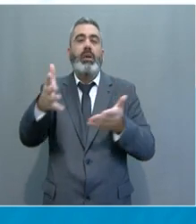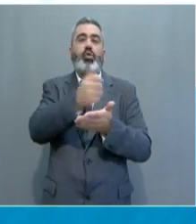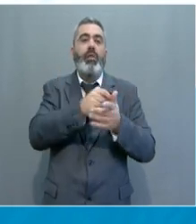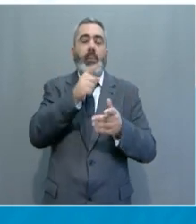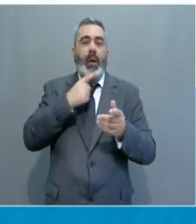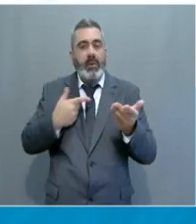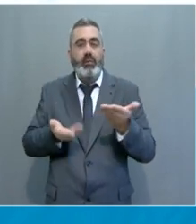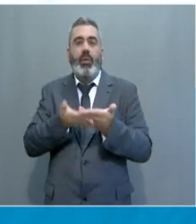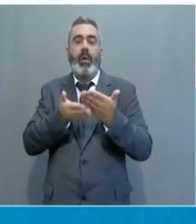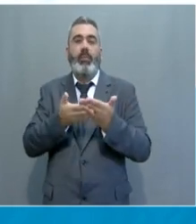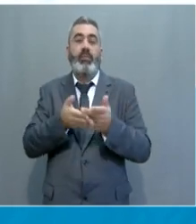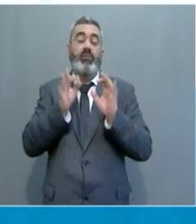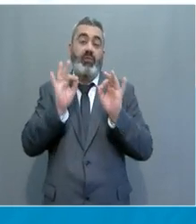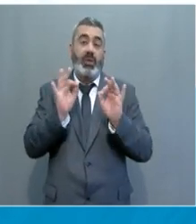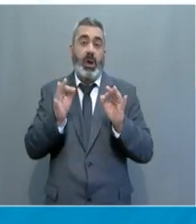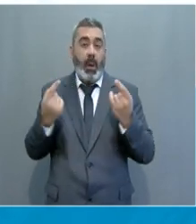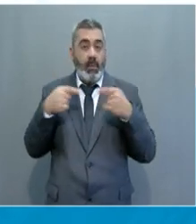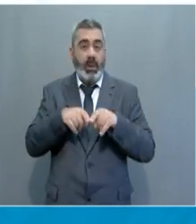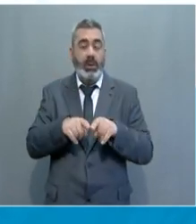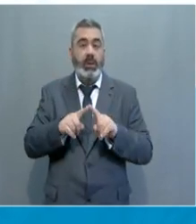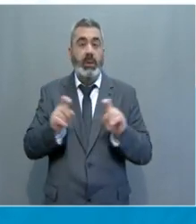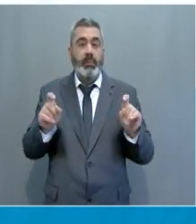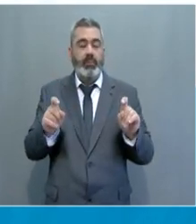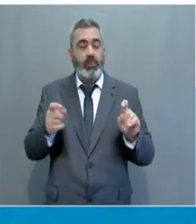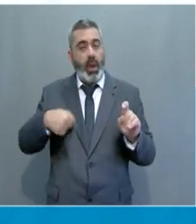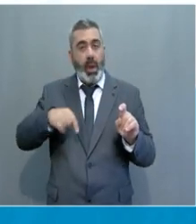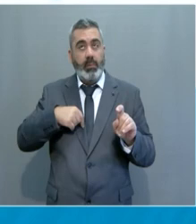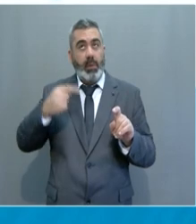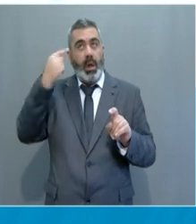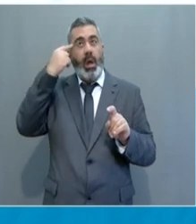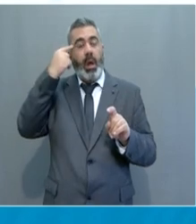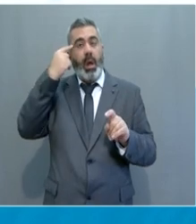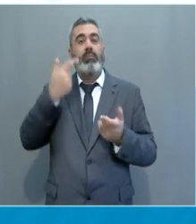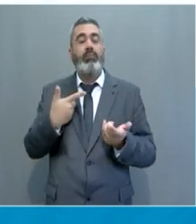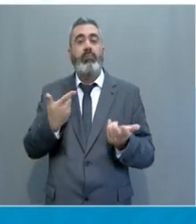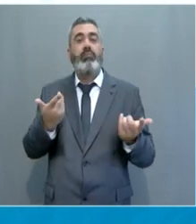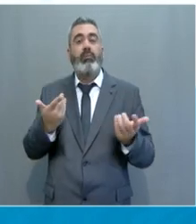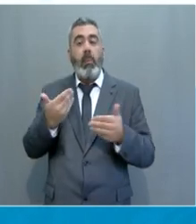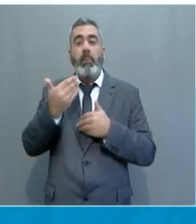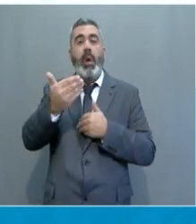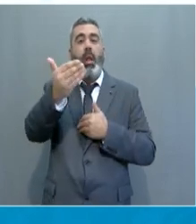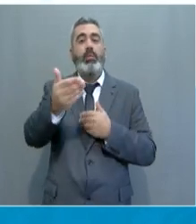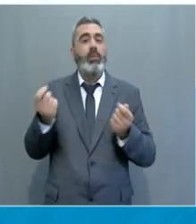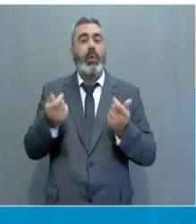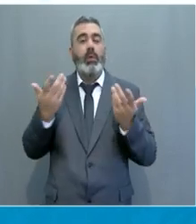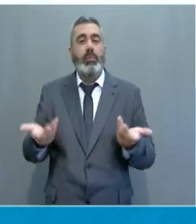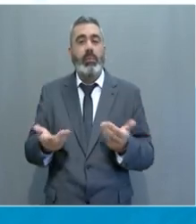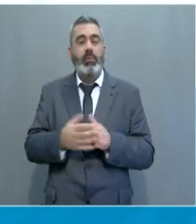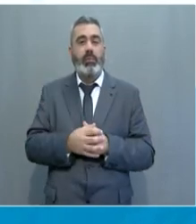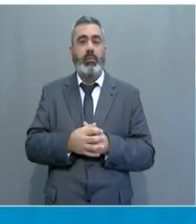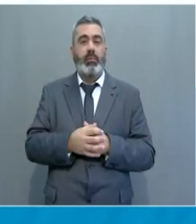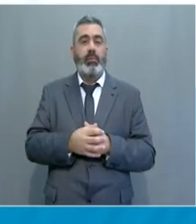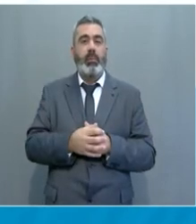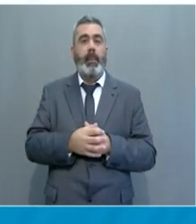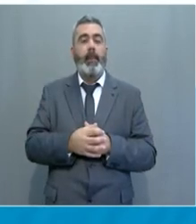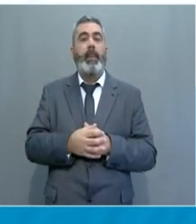μας. Και ταυτόχρονα, βέβαια, φροντίζουμε και για την επόμενη και τη μεθεπόμενη μέρα. Ανοιγόμαστε